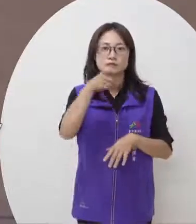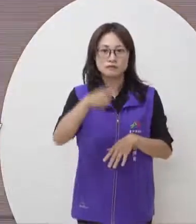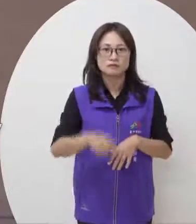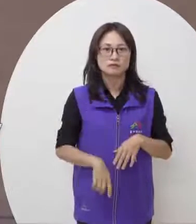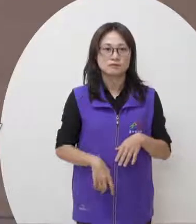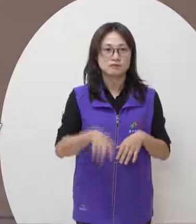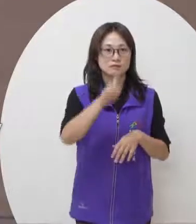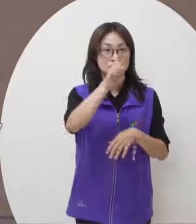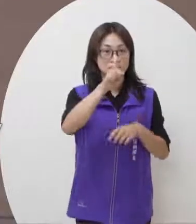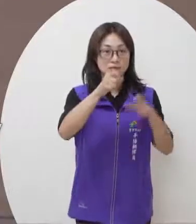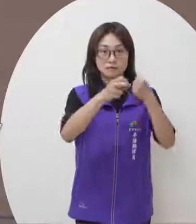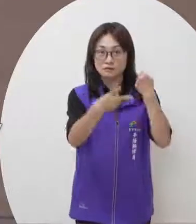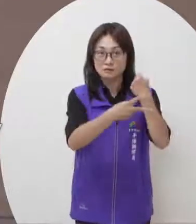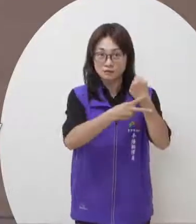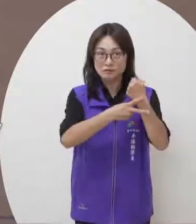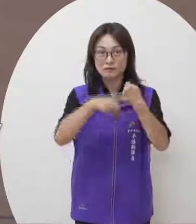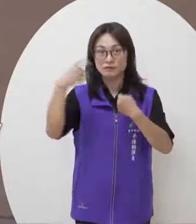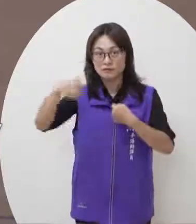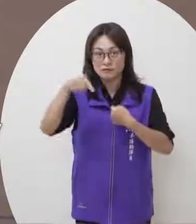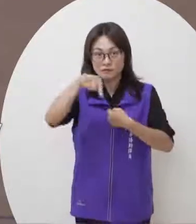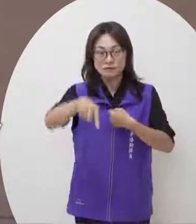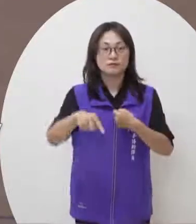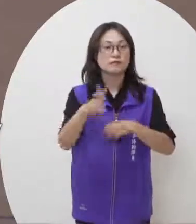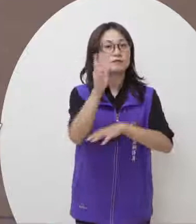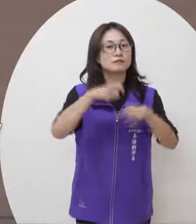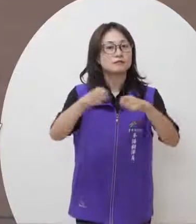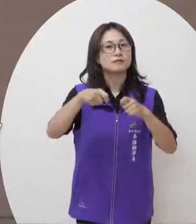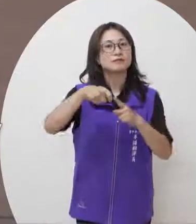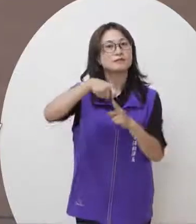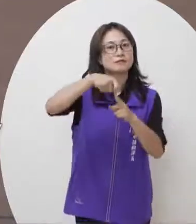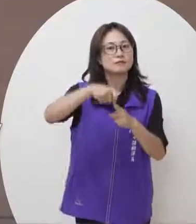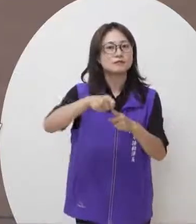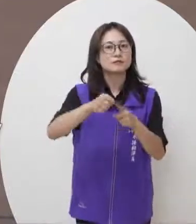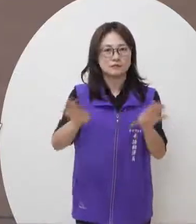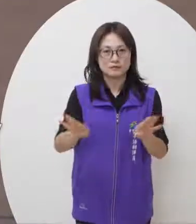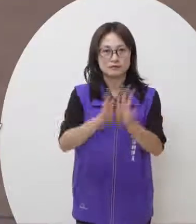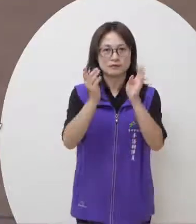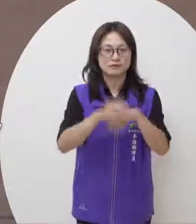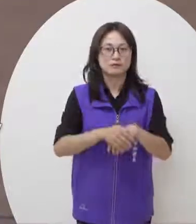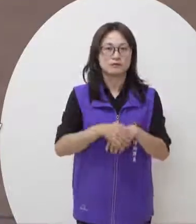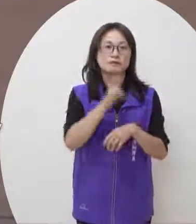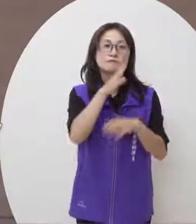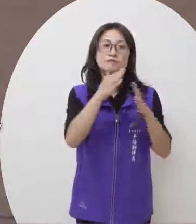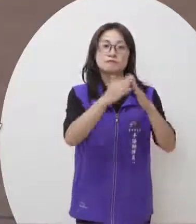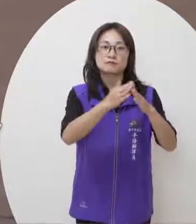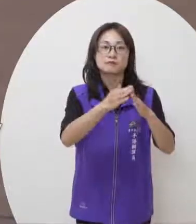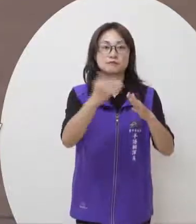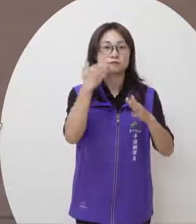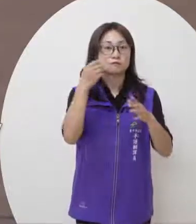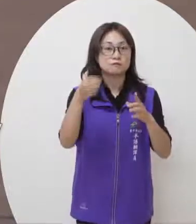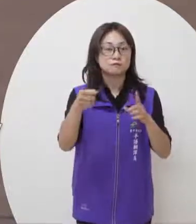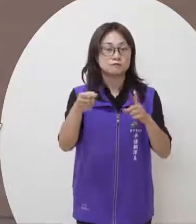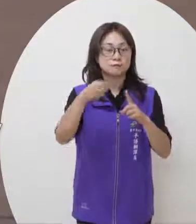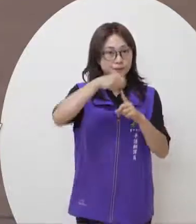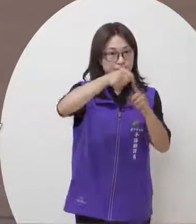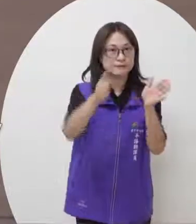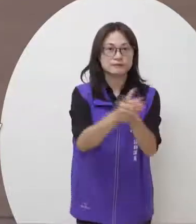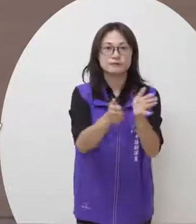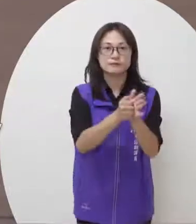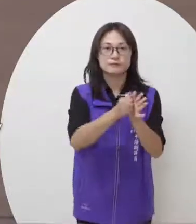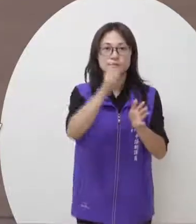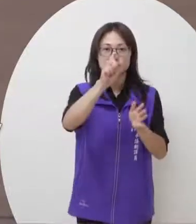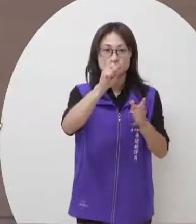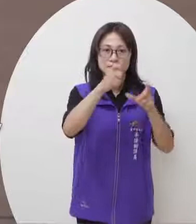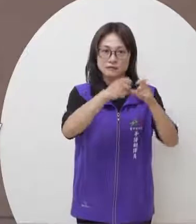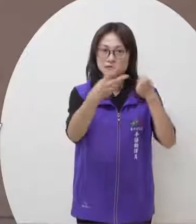路。什么是双十公车呢？台中市10公里免费，但是呢，超过10公里路